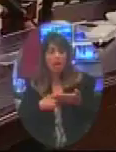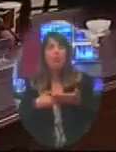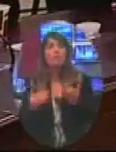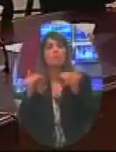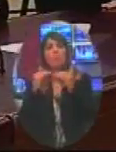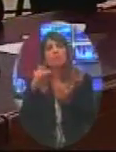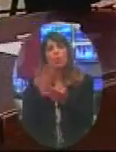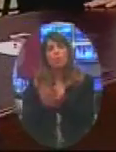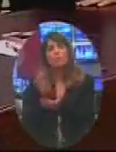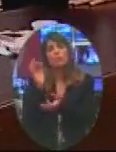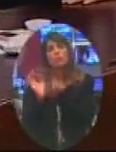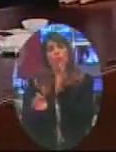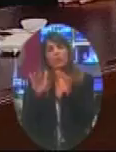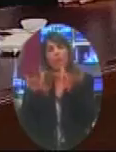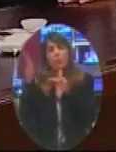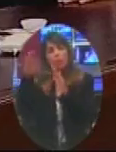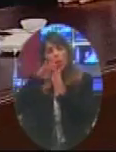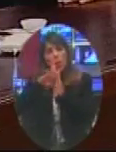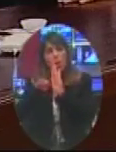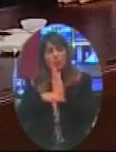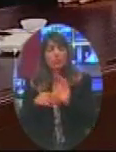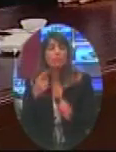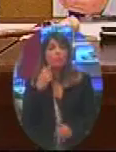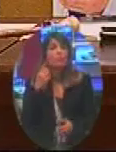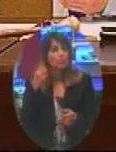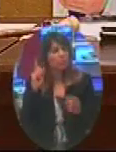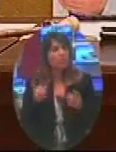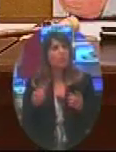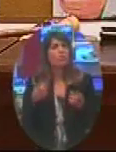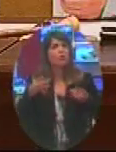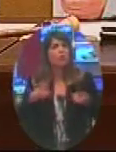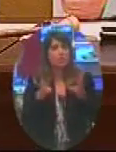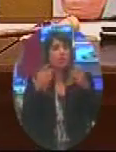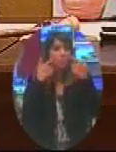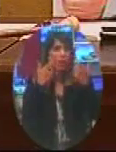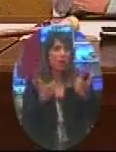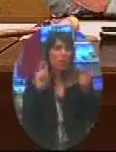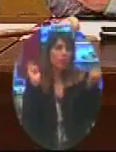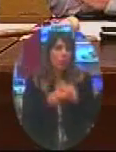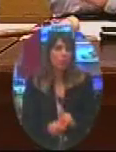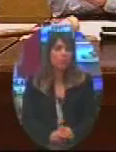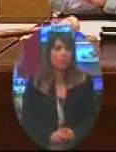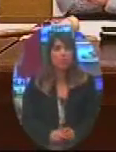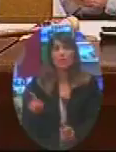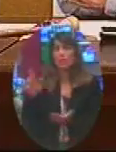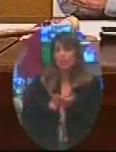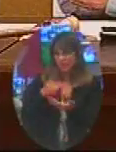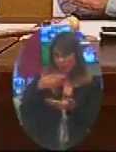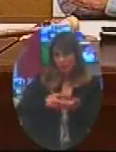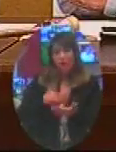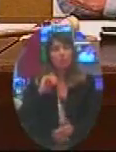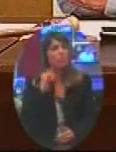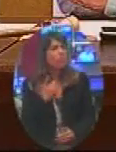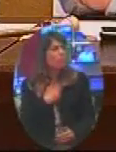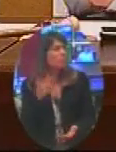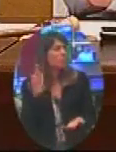לממשלה, אך הוסיף כי ראוי ששיטת הבקרה תשונה. אתה מצדיק את המסמך? שנייה, מאוד מצדיק את המסמך. לא רק שאני מצדיק את המסמך, הוא